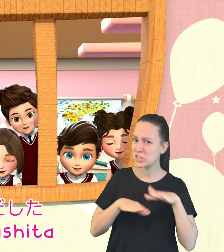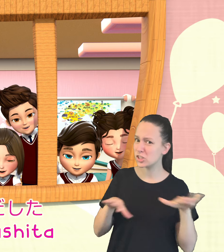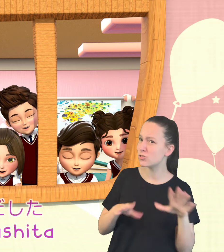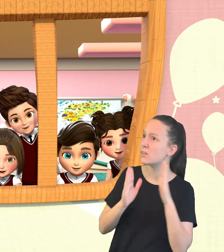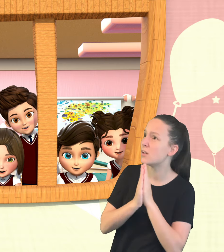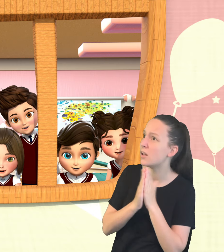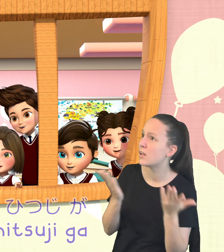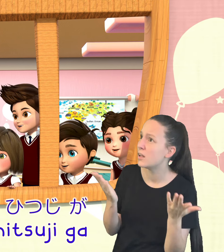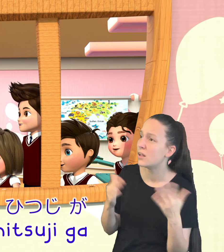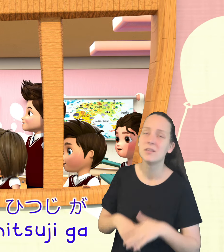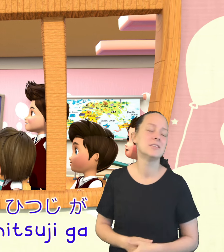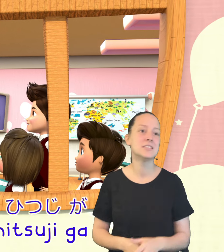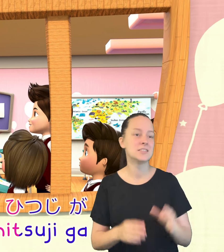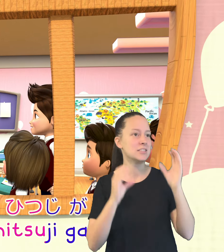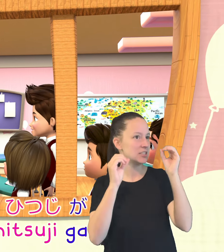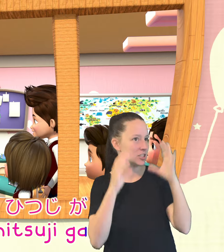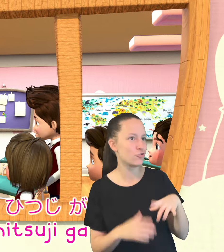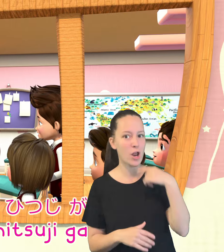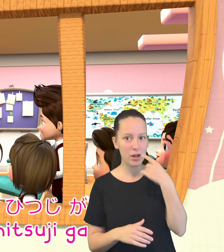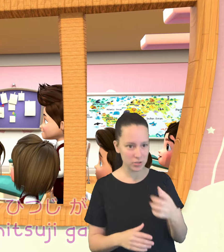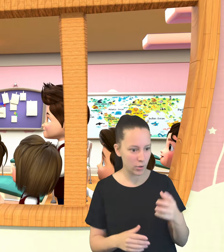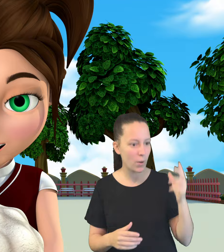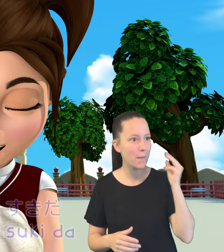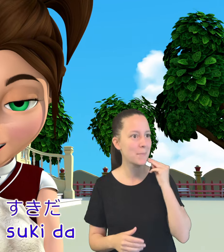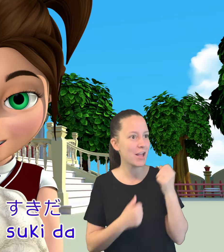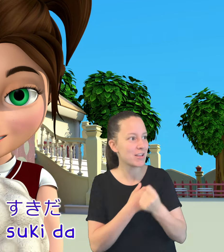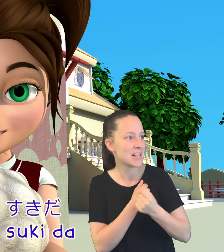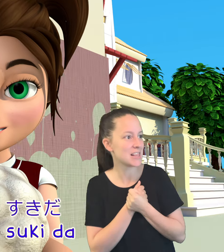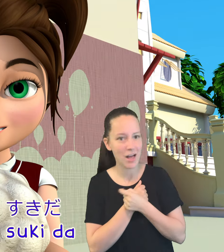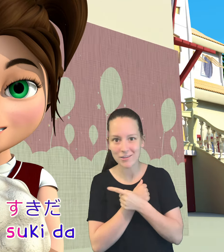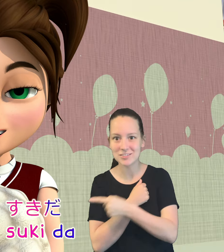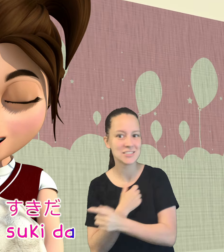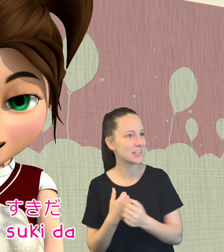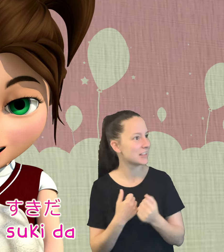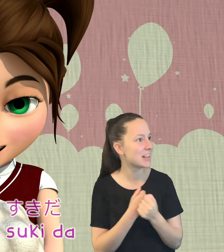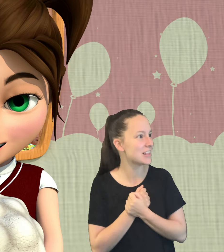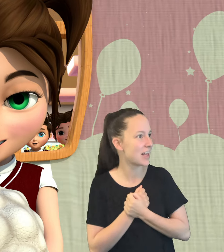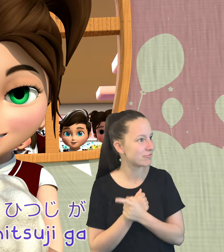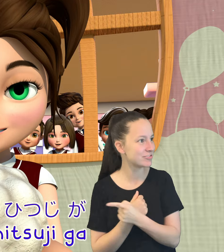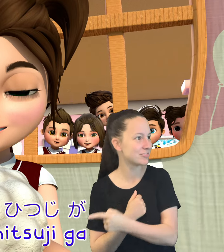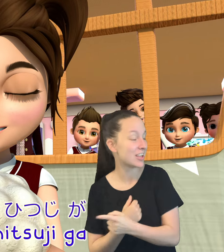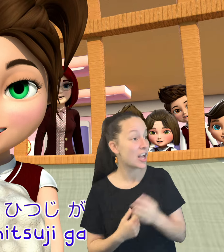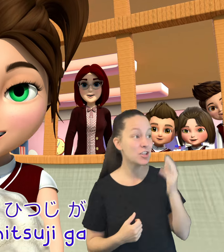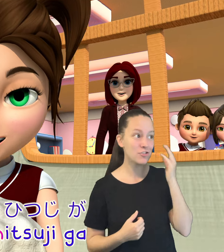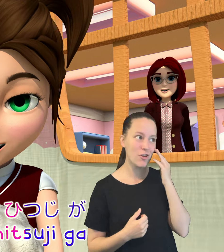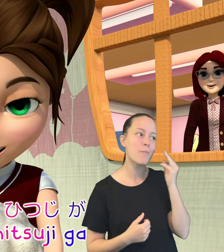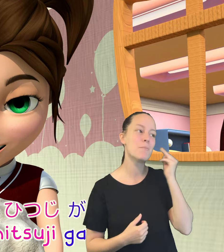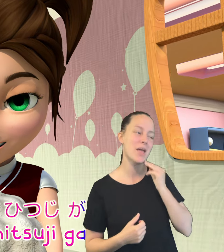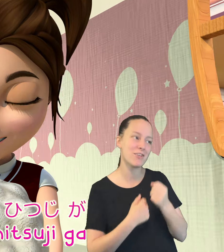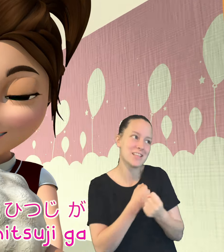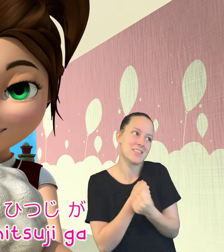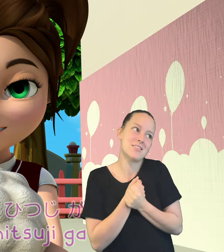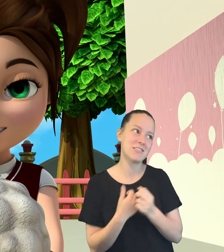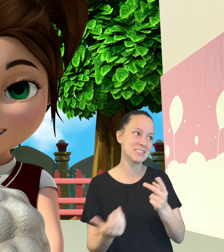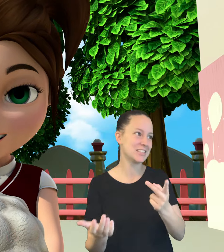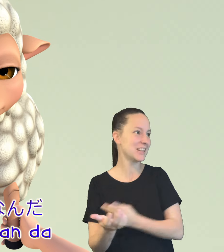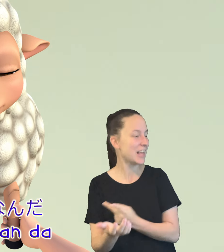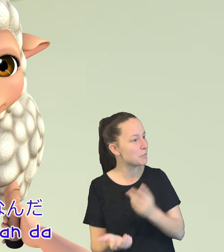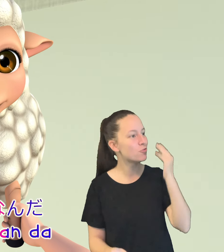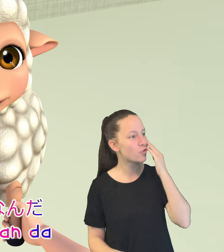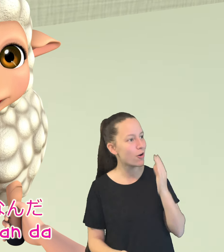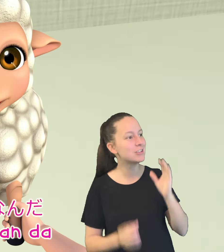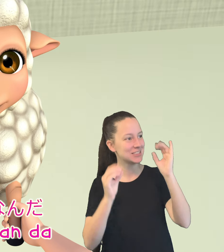出したメリーは羊が好きだ好きだメリーは羊